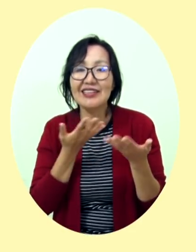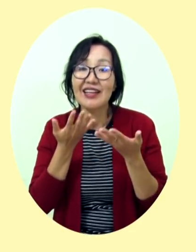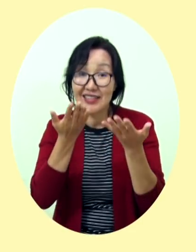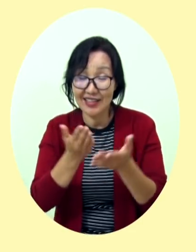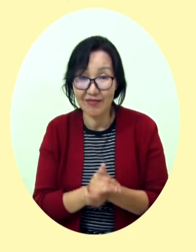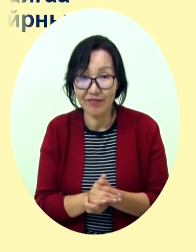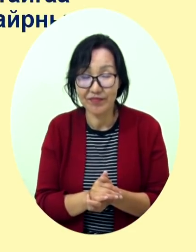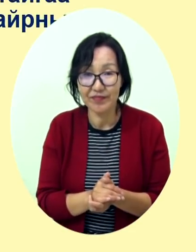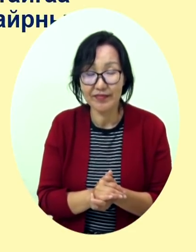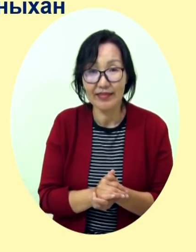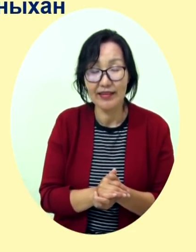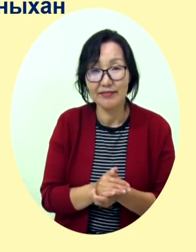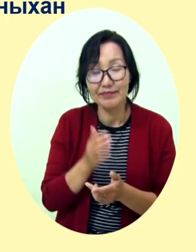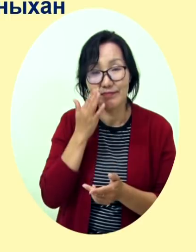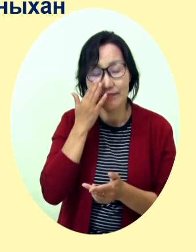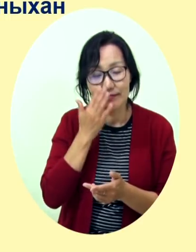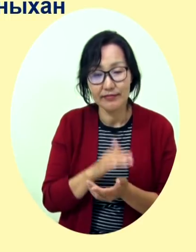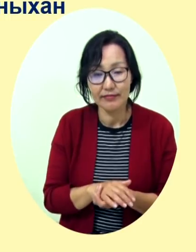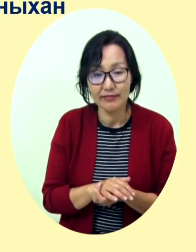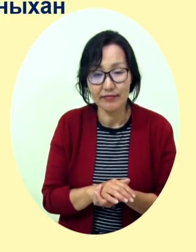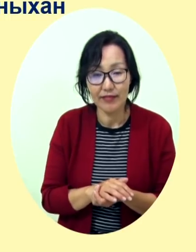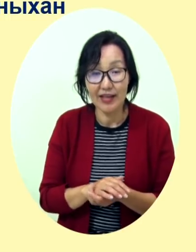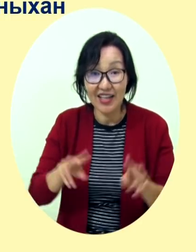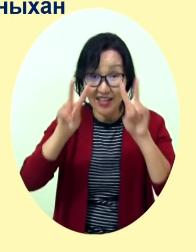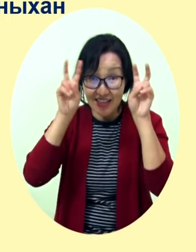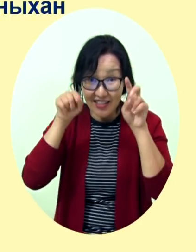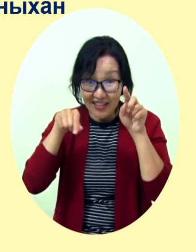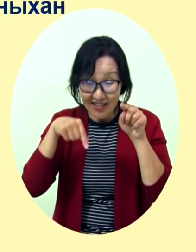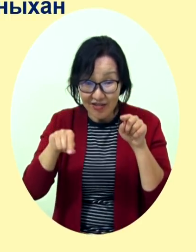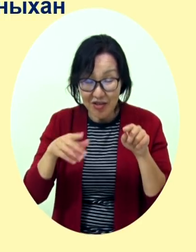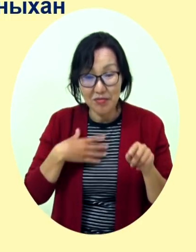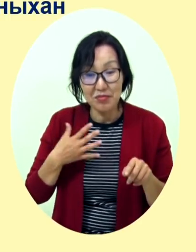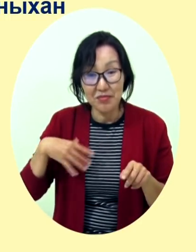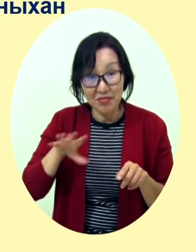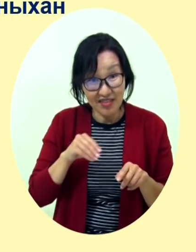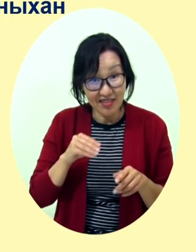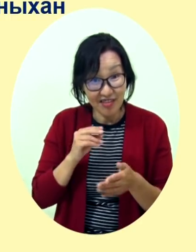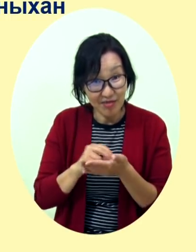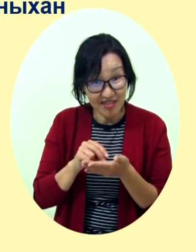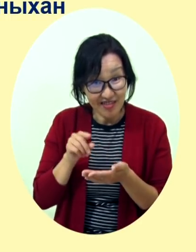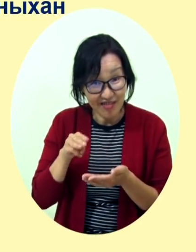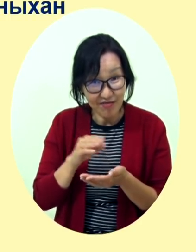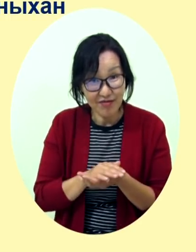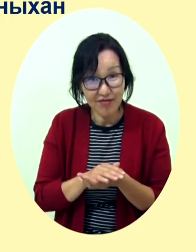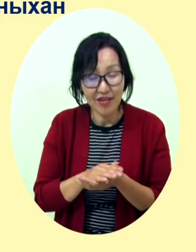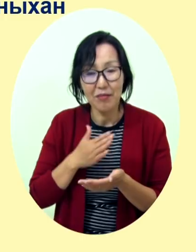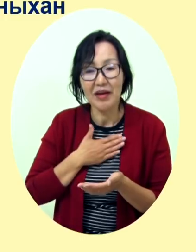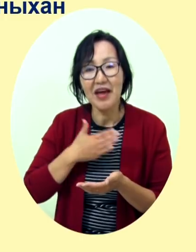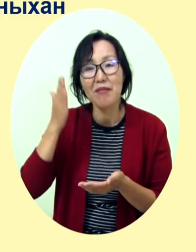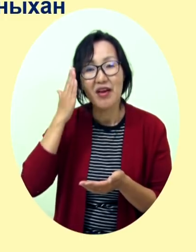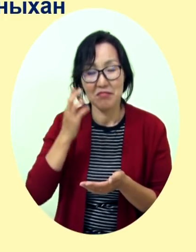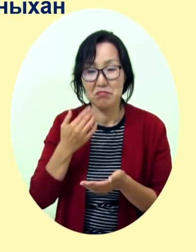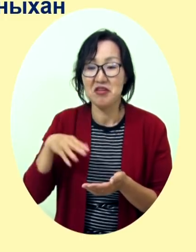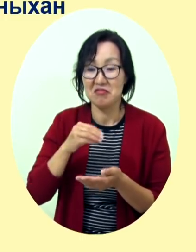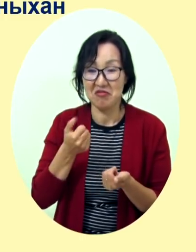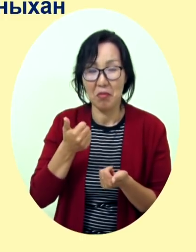харъя. За, энд ихэнх сэдвийг бид гэж сольсон байна. Сэрүүлэн бичгтээ манай